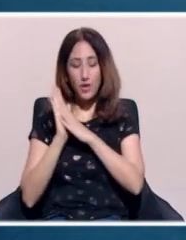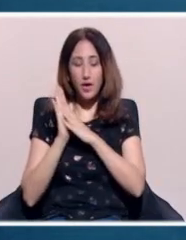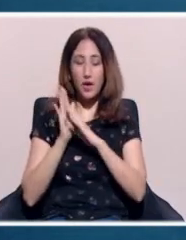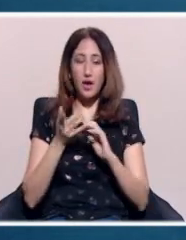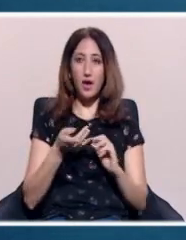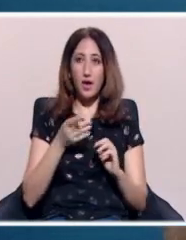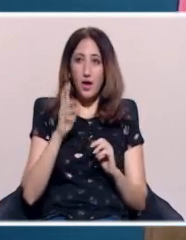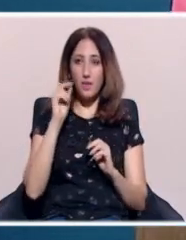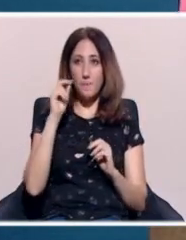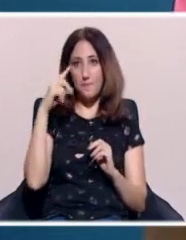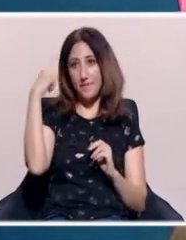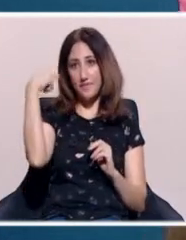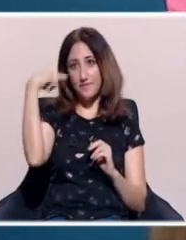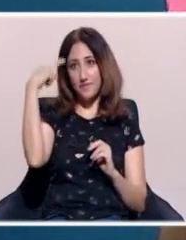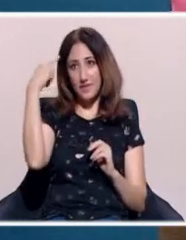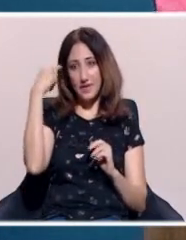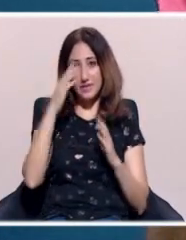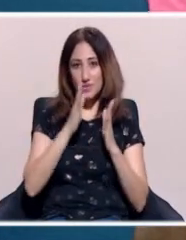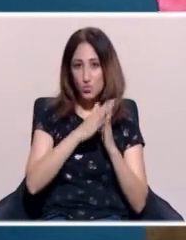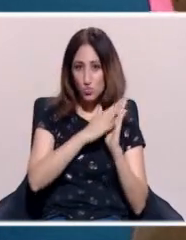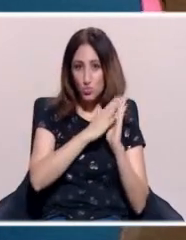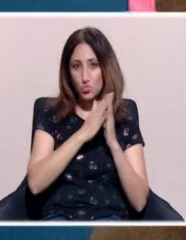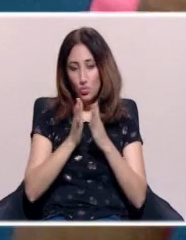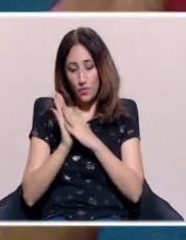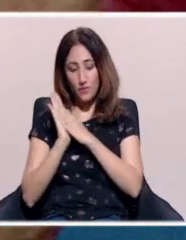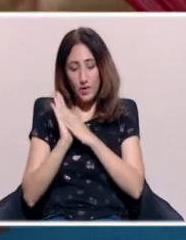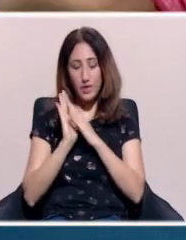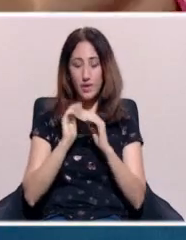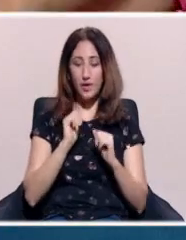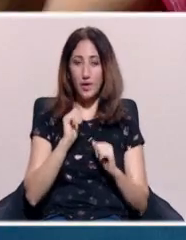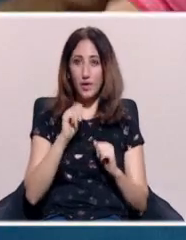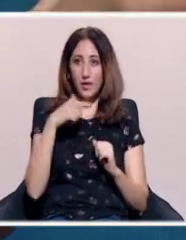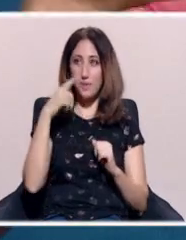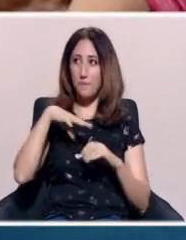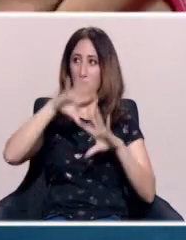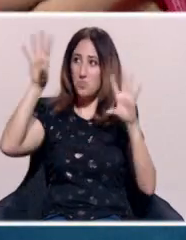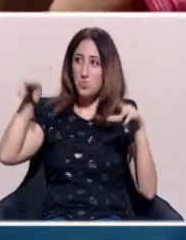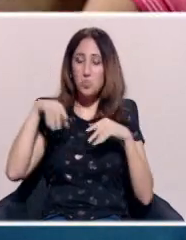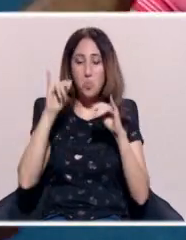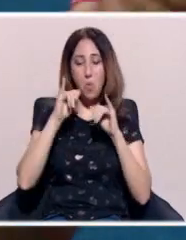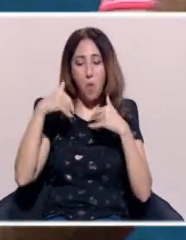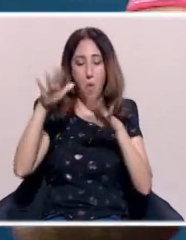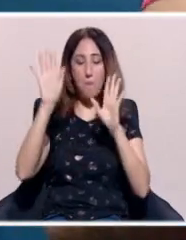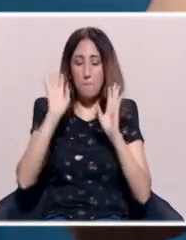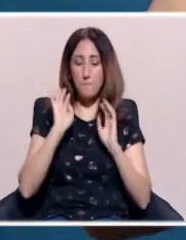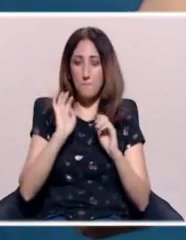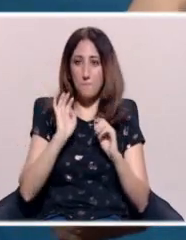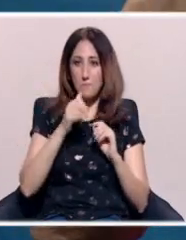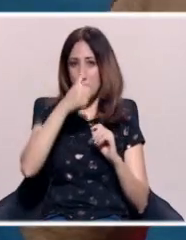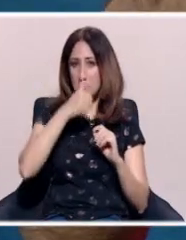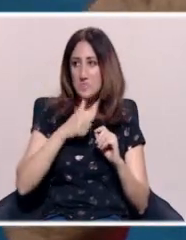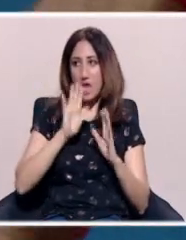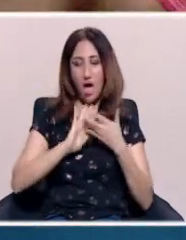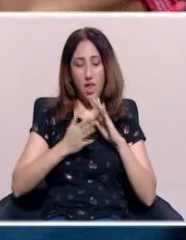هو بيقرب للصوفية إلى حد كبير، يعني سايب الدنيا كلها تمشي زي ما هي عايزة وما بيزعلش على